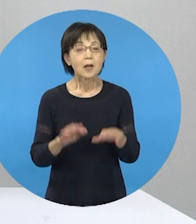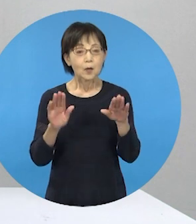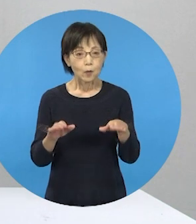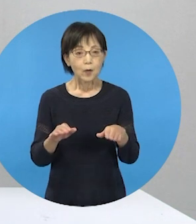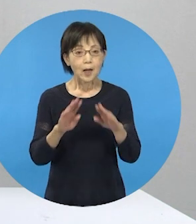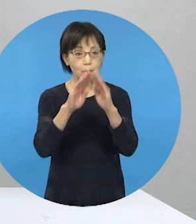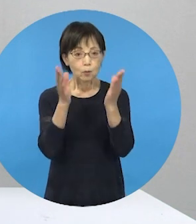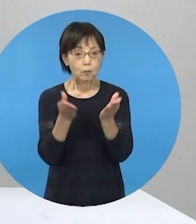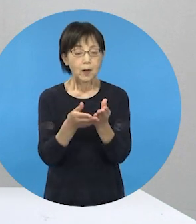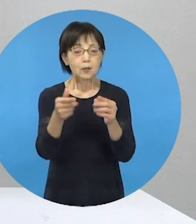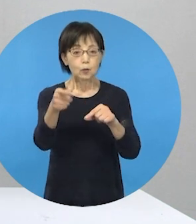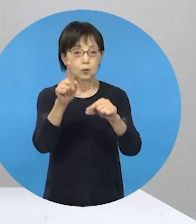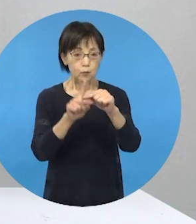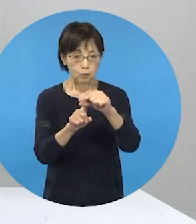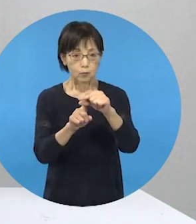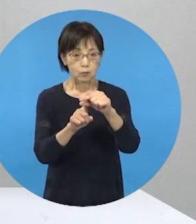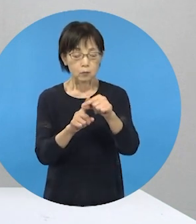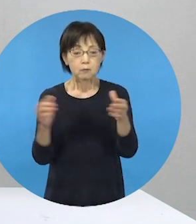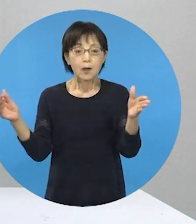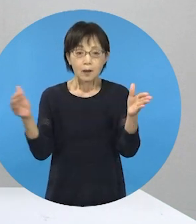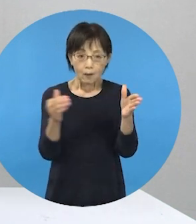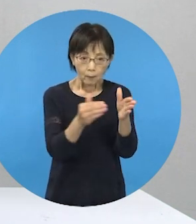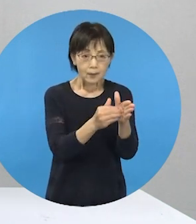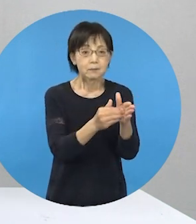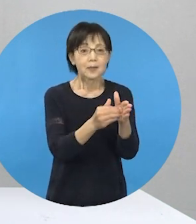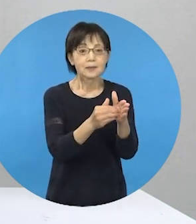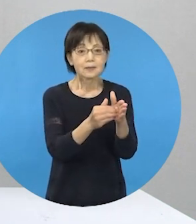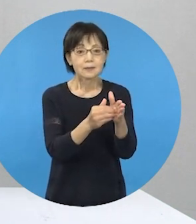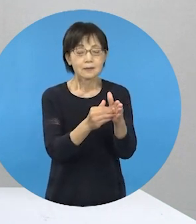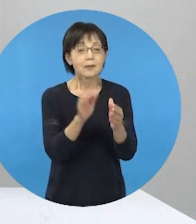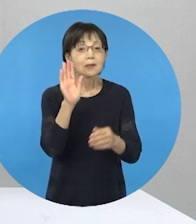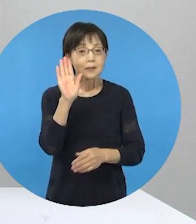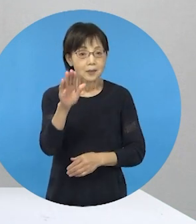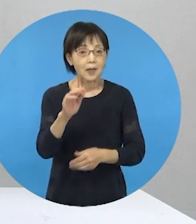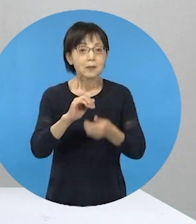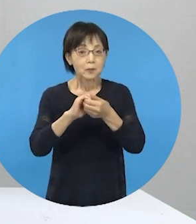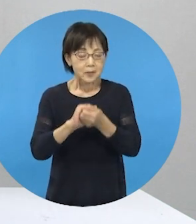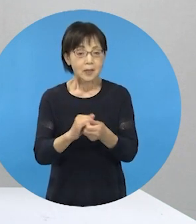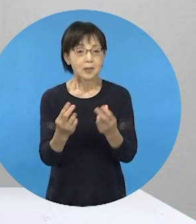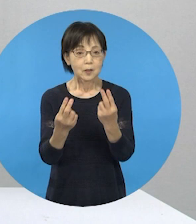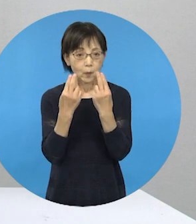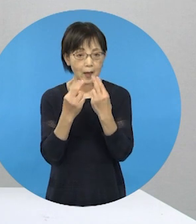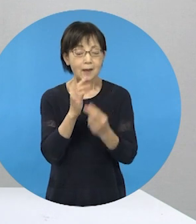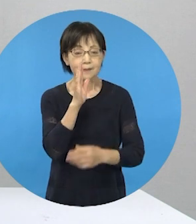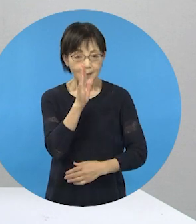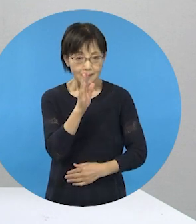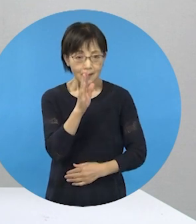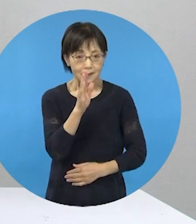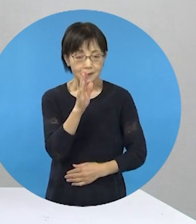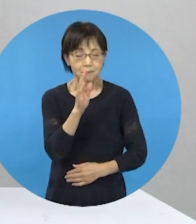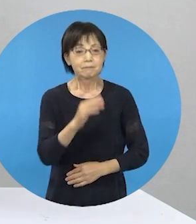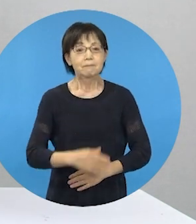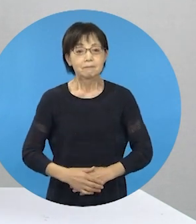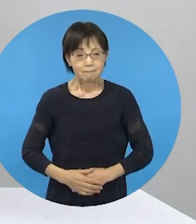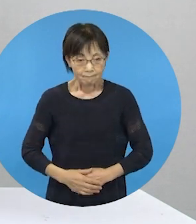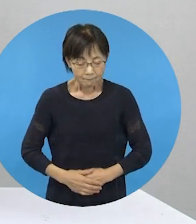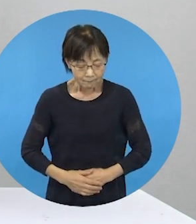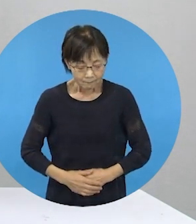今回のまるごと府中はこの辺で失礼させていただきます。次回もぜひご覧ください。さようなら。